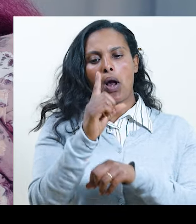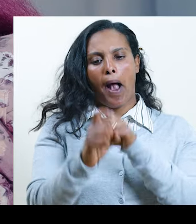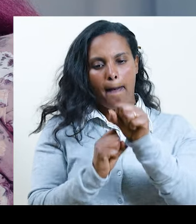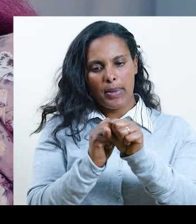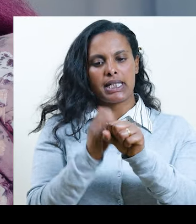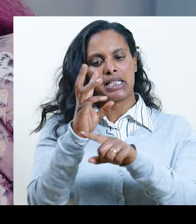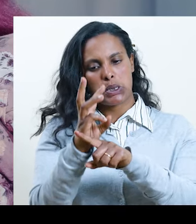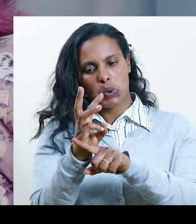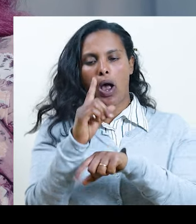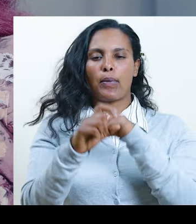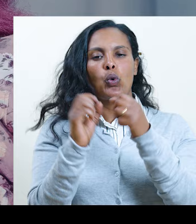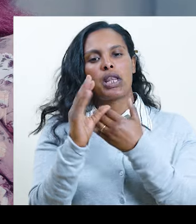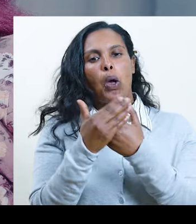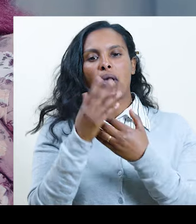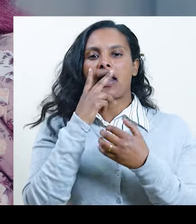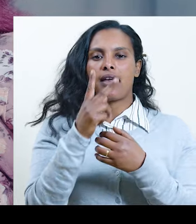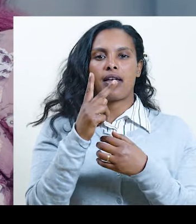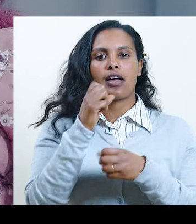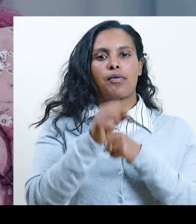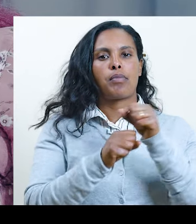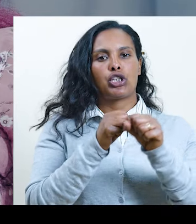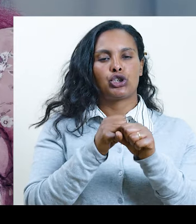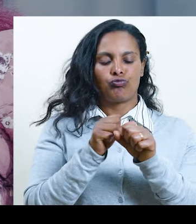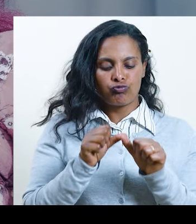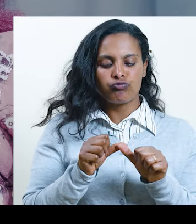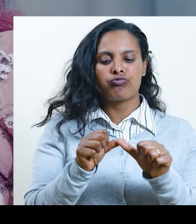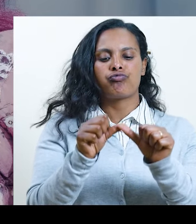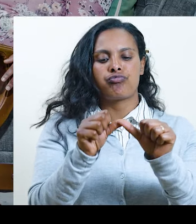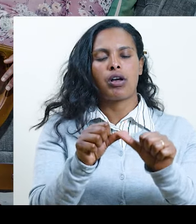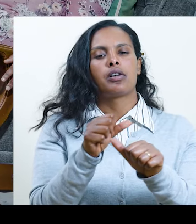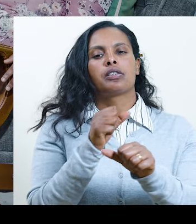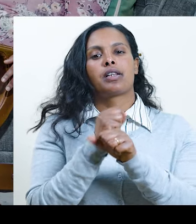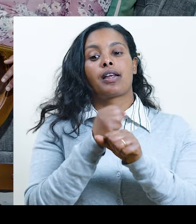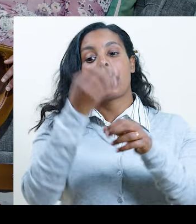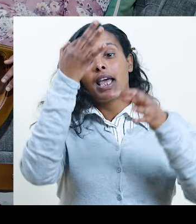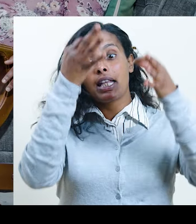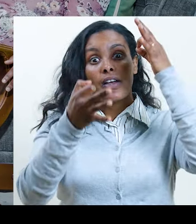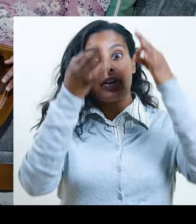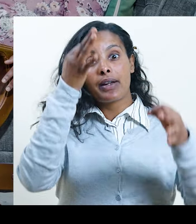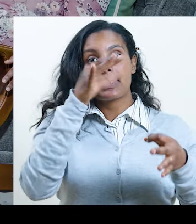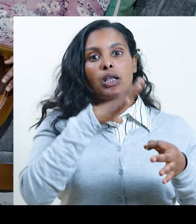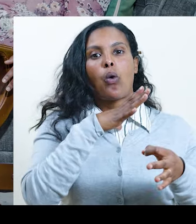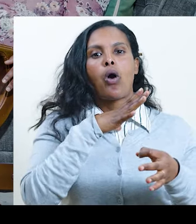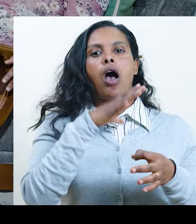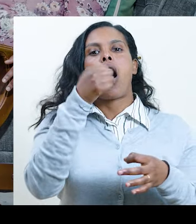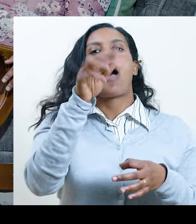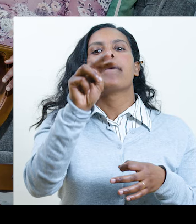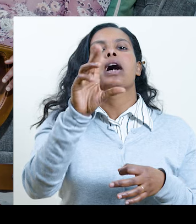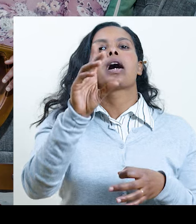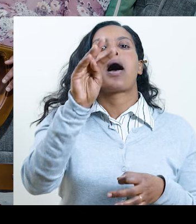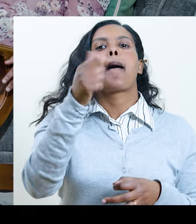ወር ከአመት በኋላ ሁኔታው እየታየ እድሜሽን ነው የምትሄጂው። የተፈረደበት ሰው ግን አመክሮ